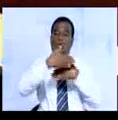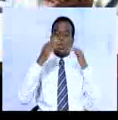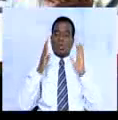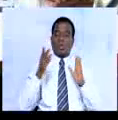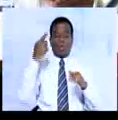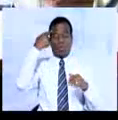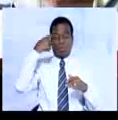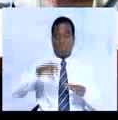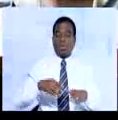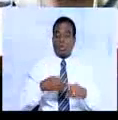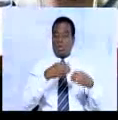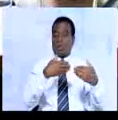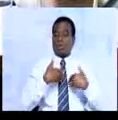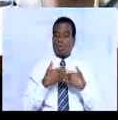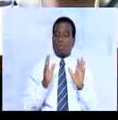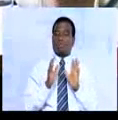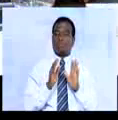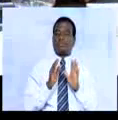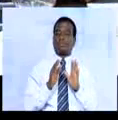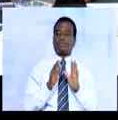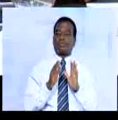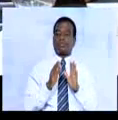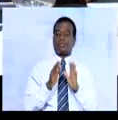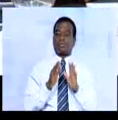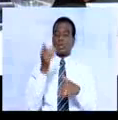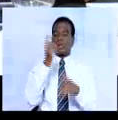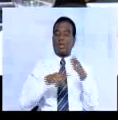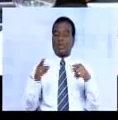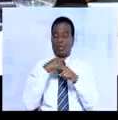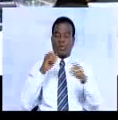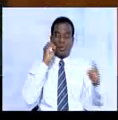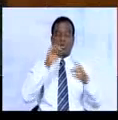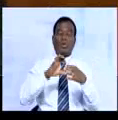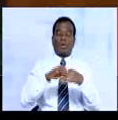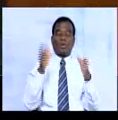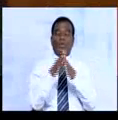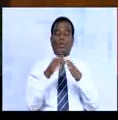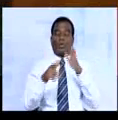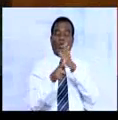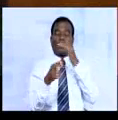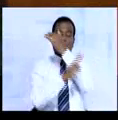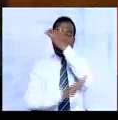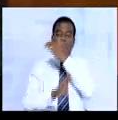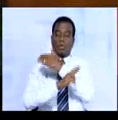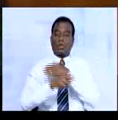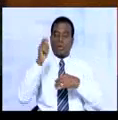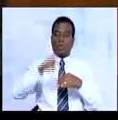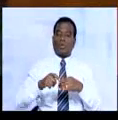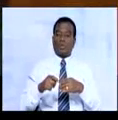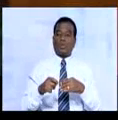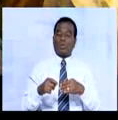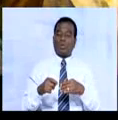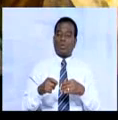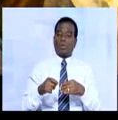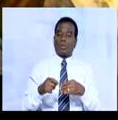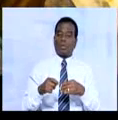afin d'établir des cadres de collaboration transfrontaliers. Tels sont les objectifs de cet atelier sous-régional. Face à l'ampleur de ce